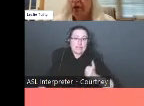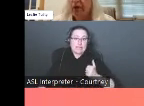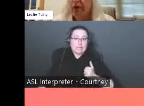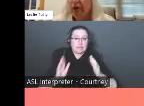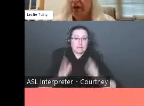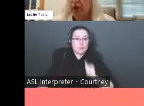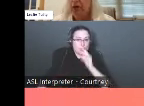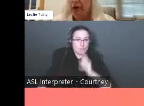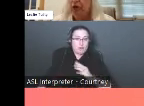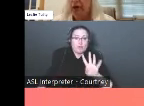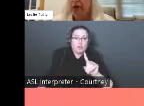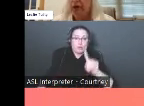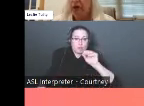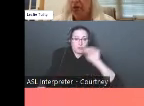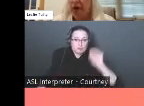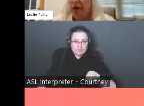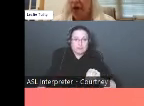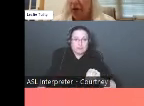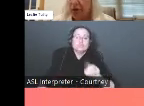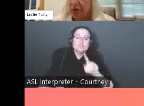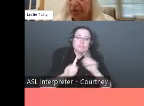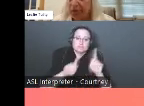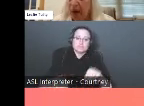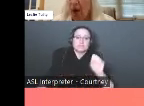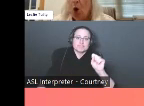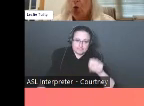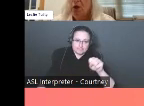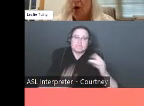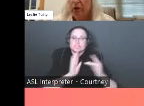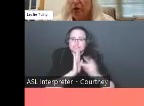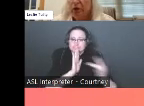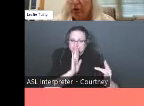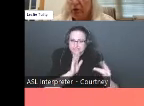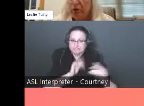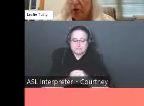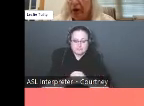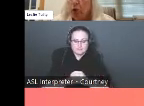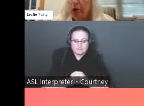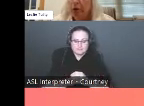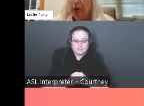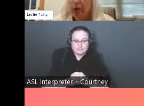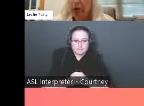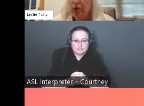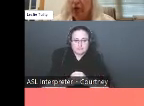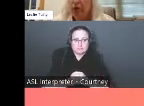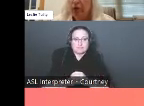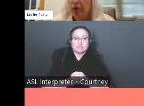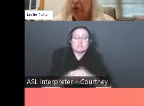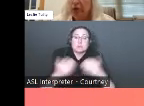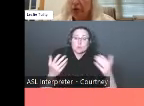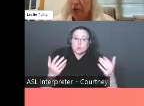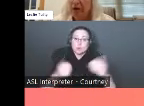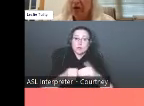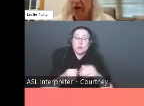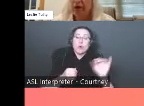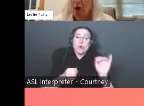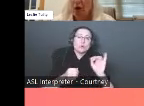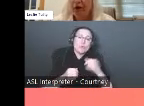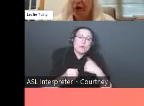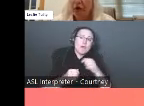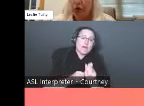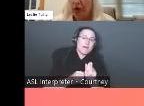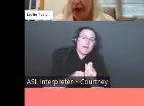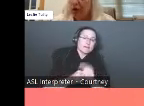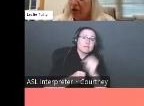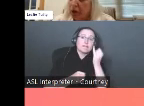et sur 665 Canadiennes, 41% avaient reporté être agressées sexuellement par leur